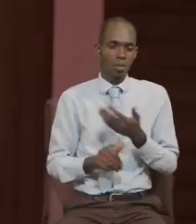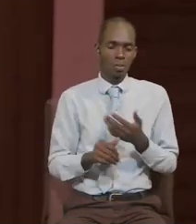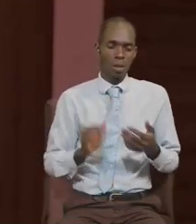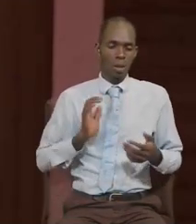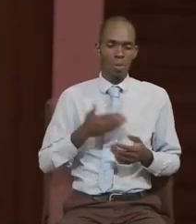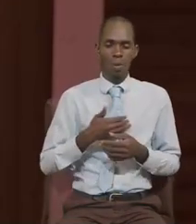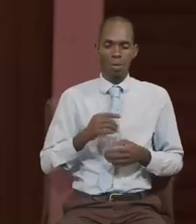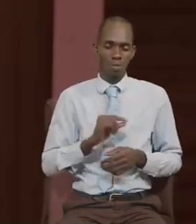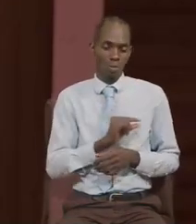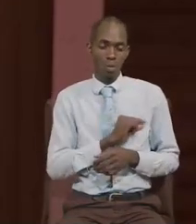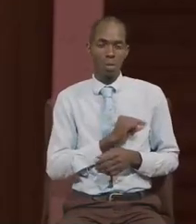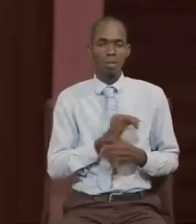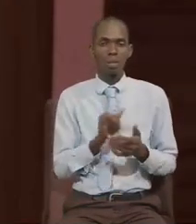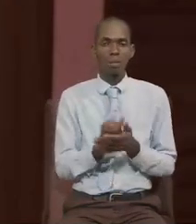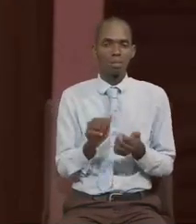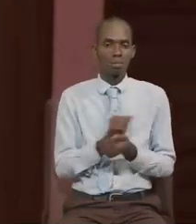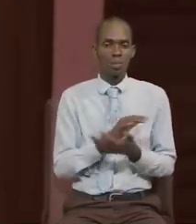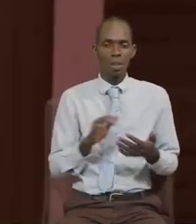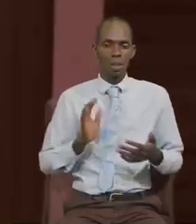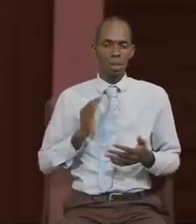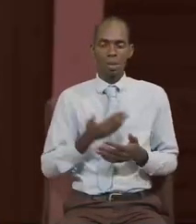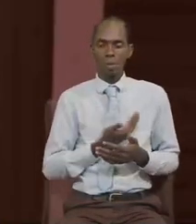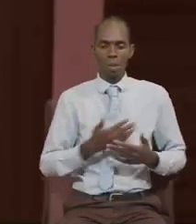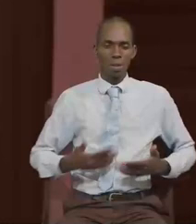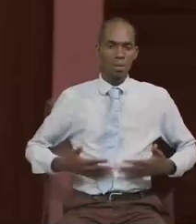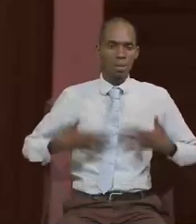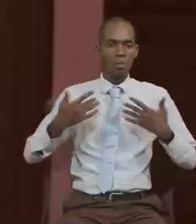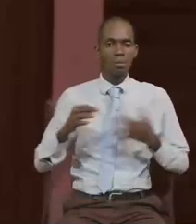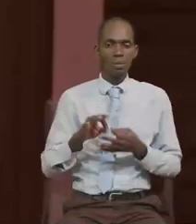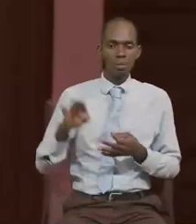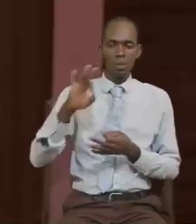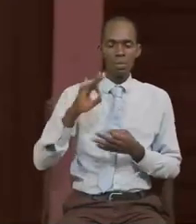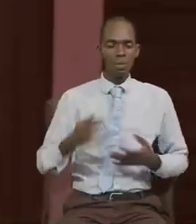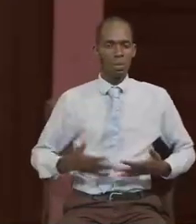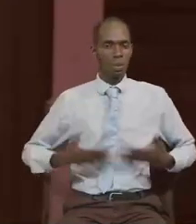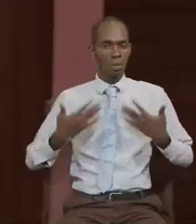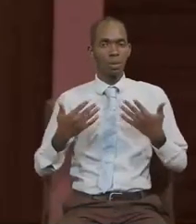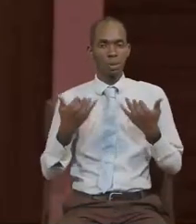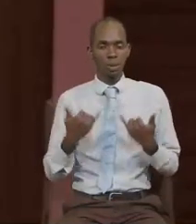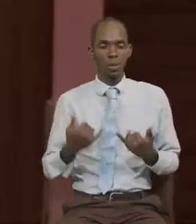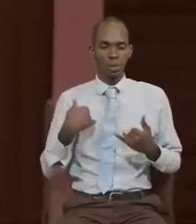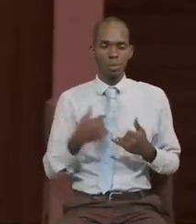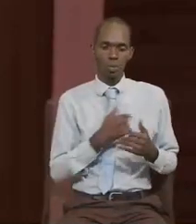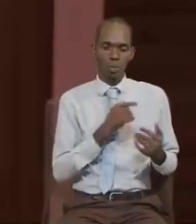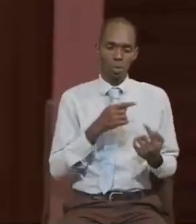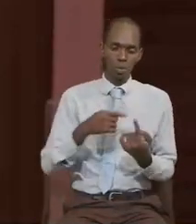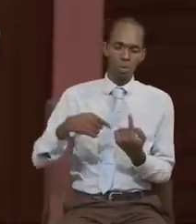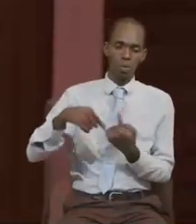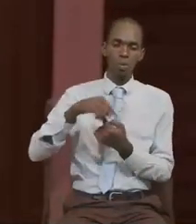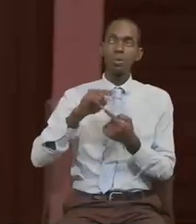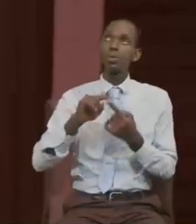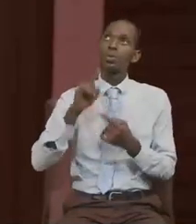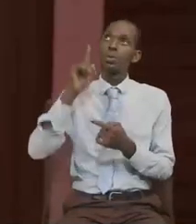vie, qui tuaient notre vie spirituelle, maintenant nous revenons à lui par la foi. Mais nous devons